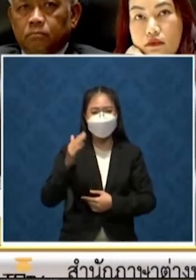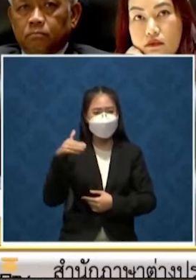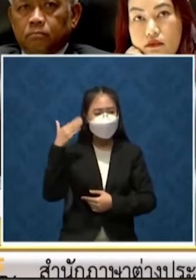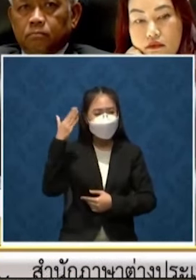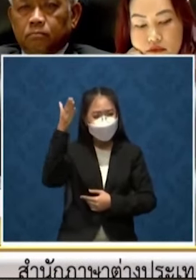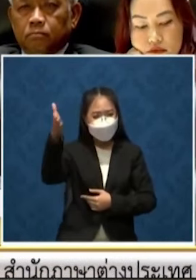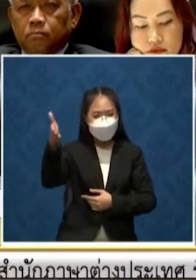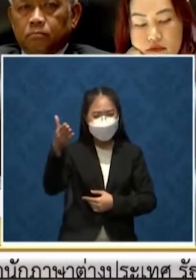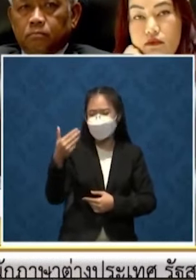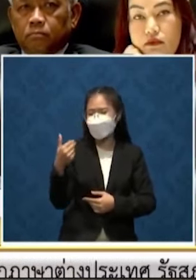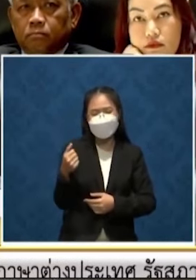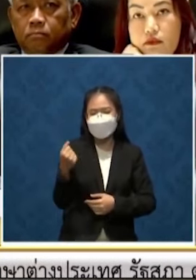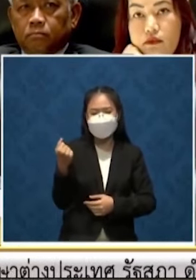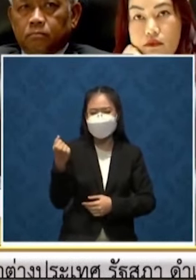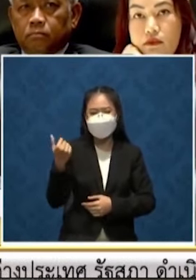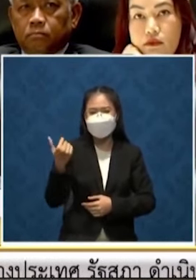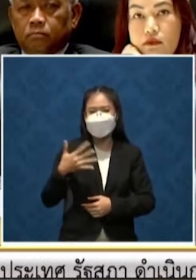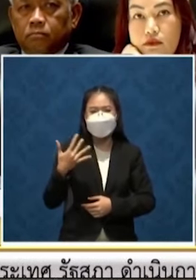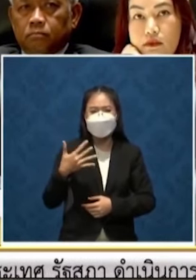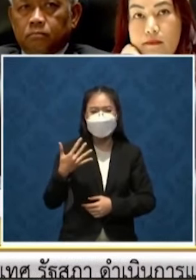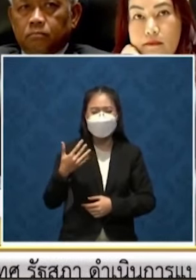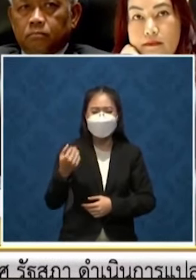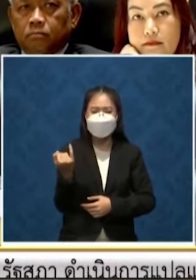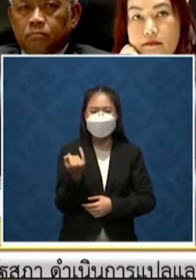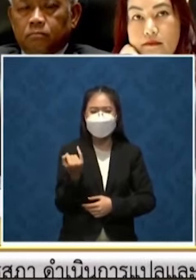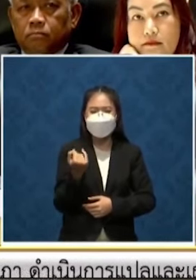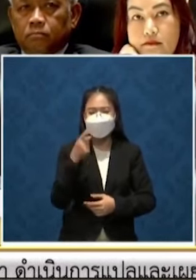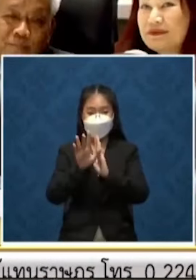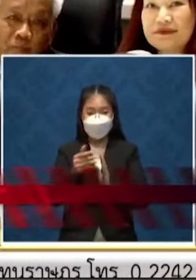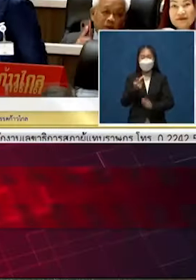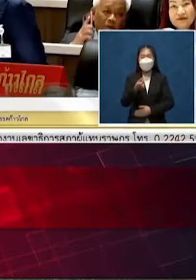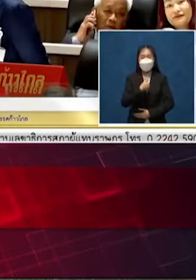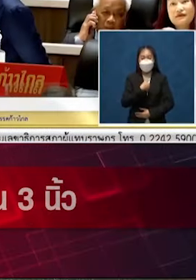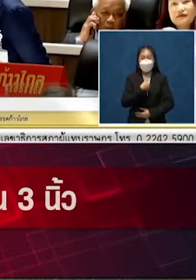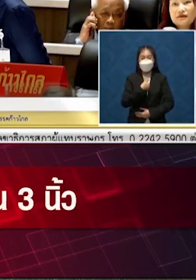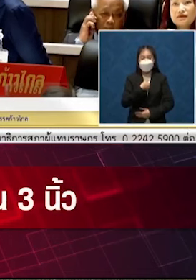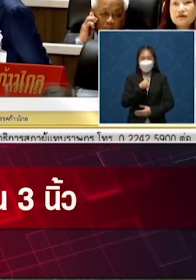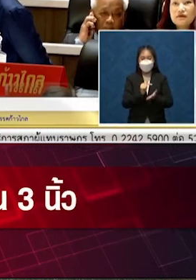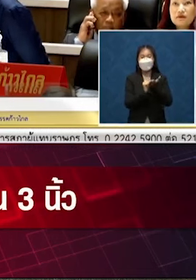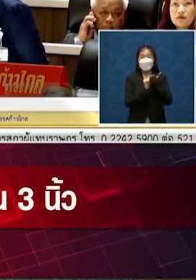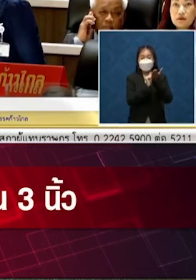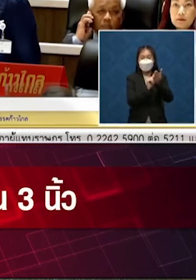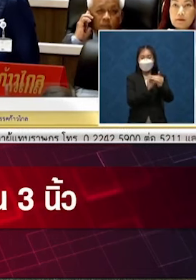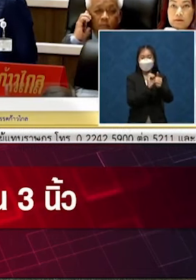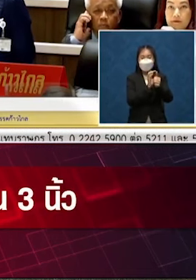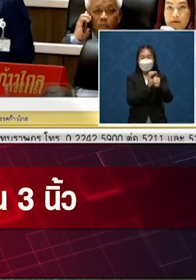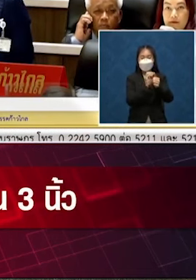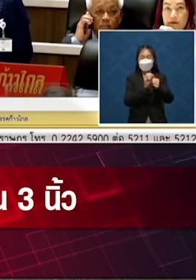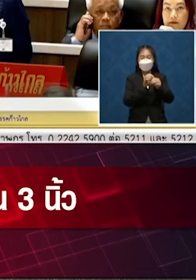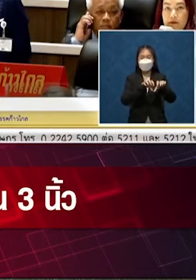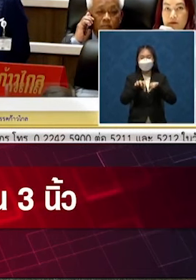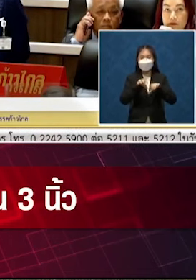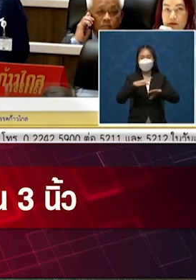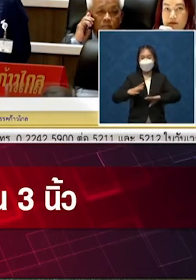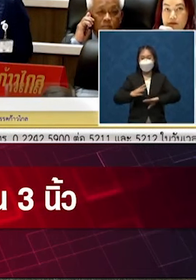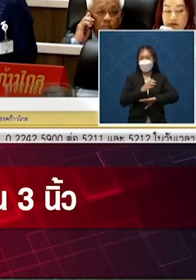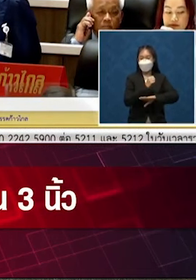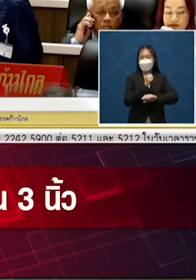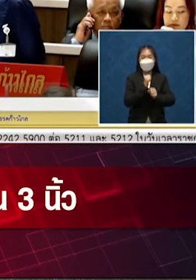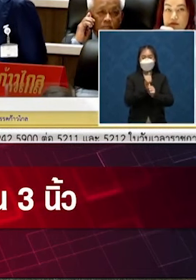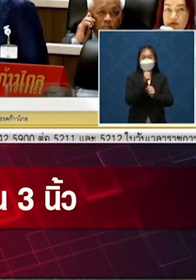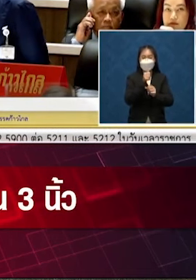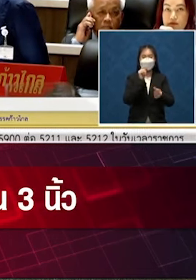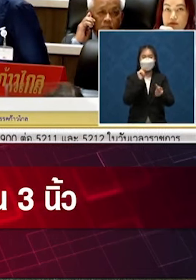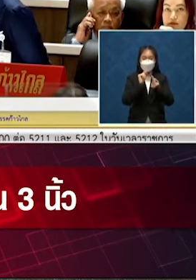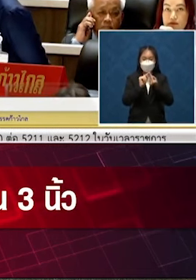ทศวรรษที่สูญหายของประเทศนี่คือคุณพิธาลิ้มเจริญรัตน์นะครับท่านผู้ชมครับมี